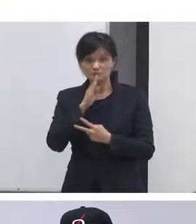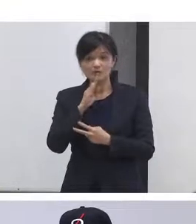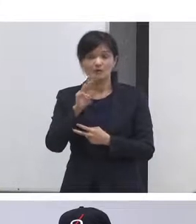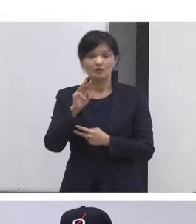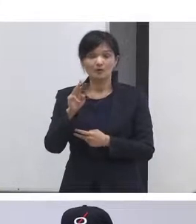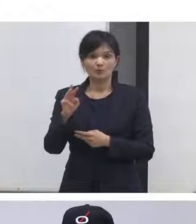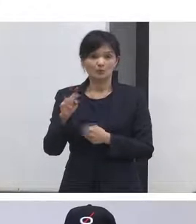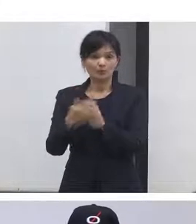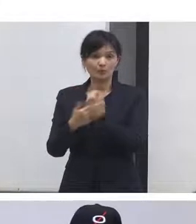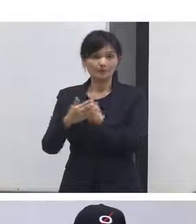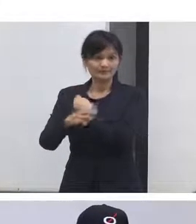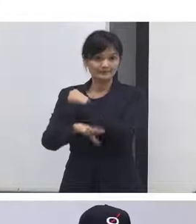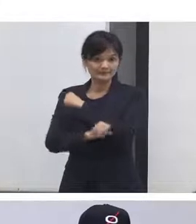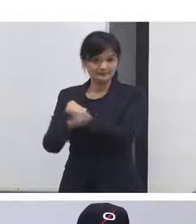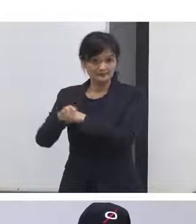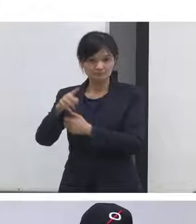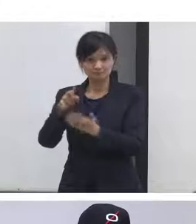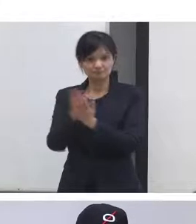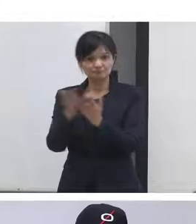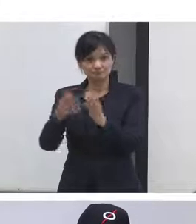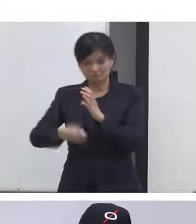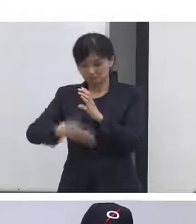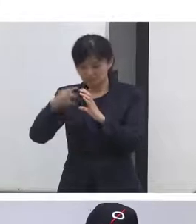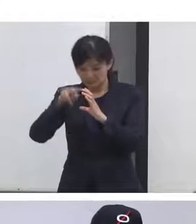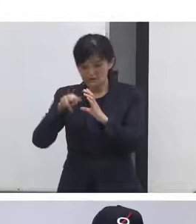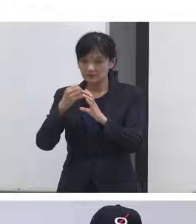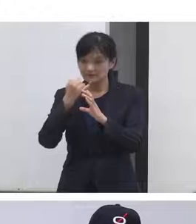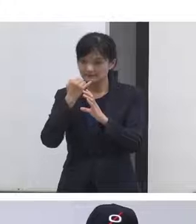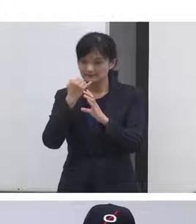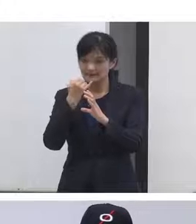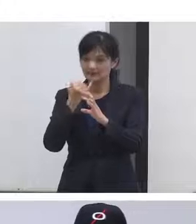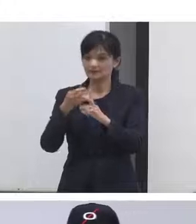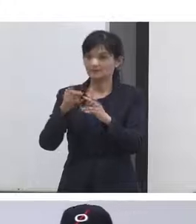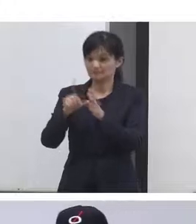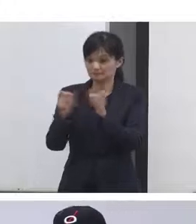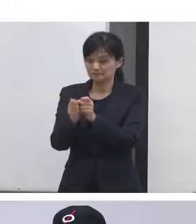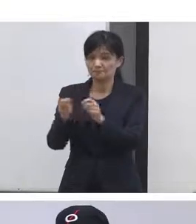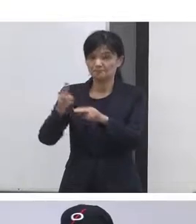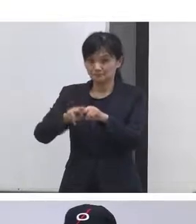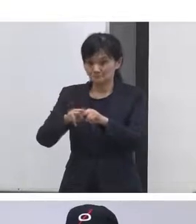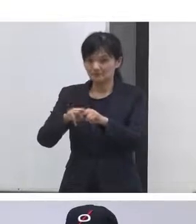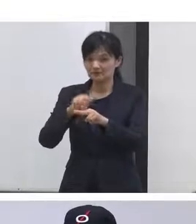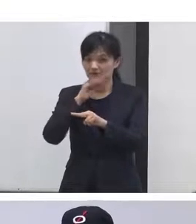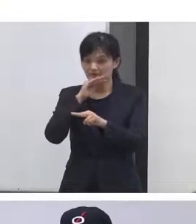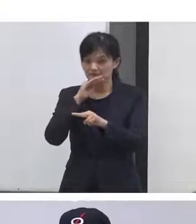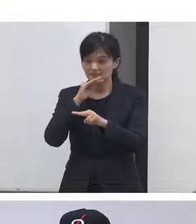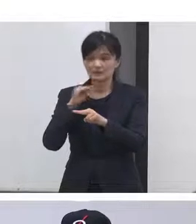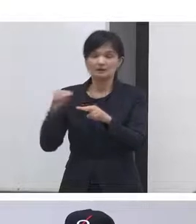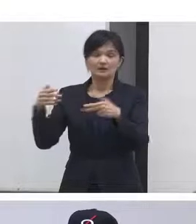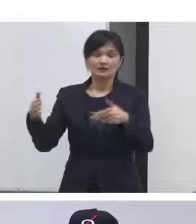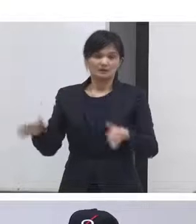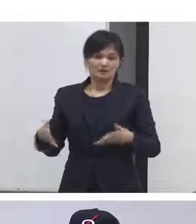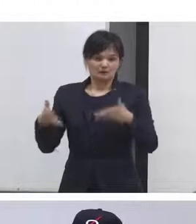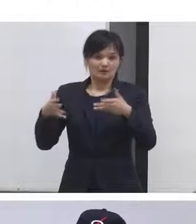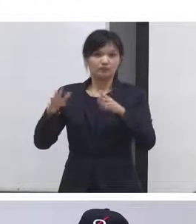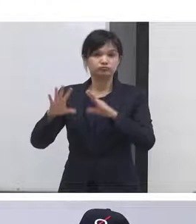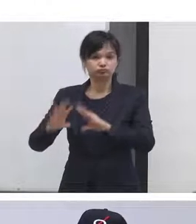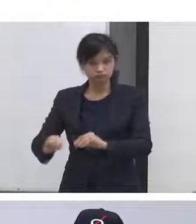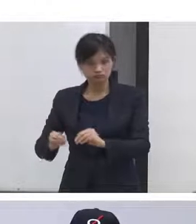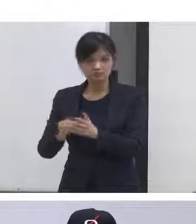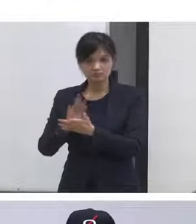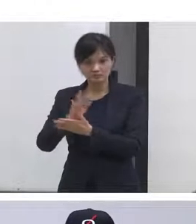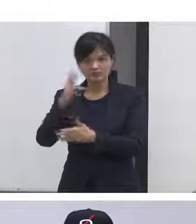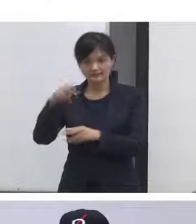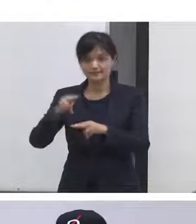个页面暂时锁住，等大家的情绪过去再回过头来好好讨论这件事情。但这件事情其实你